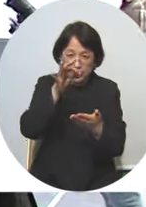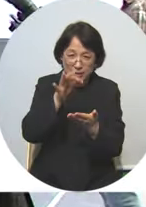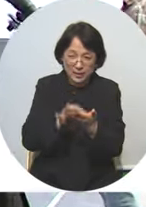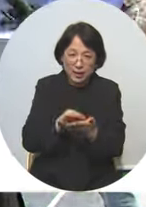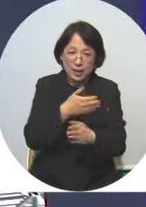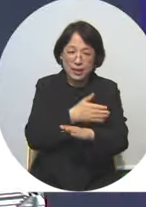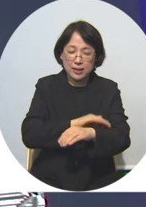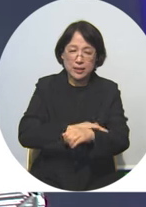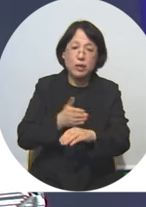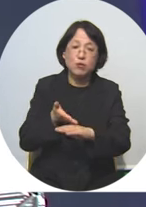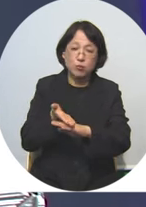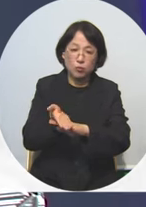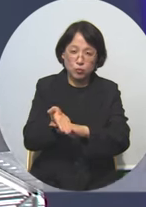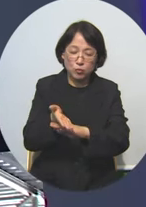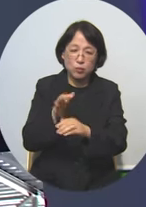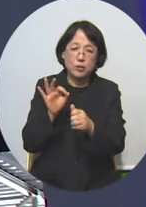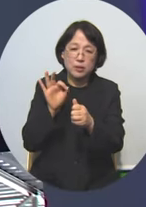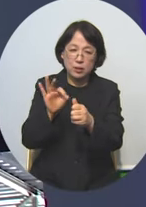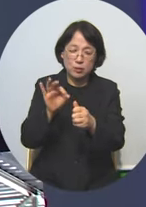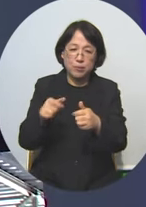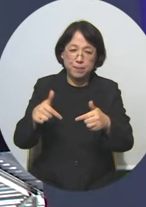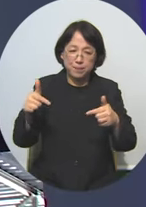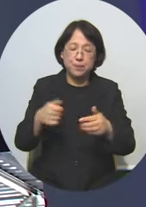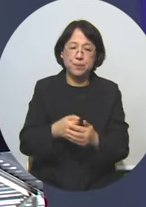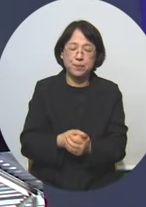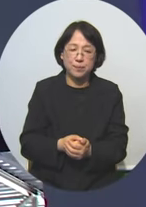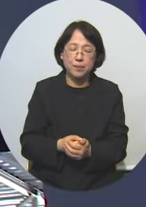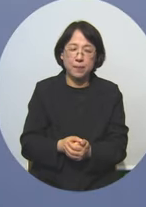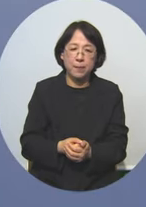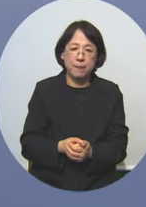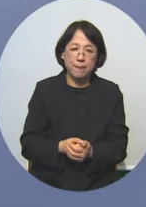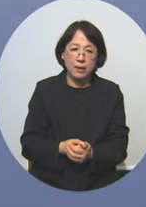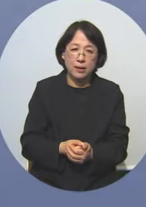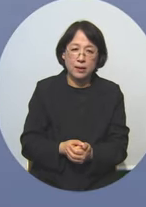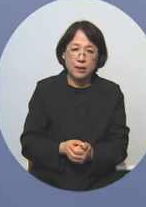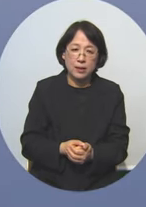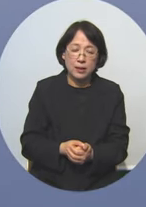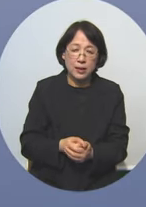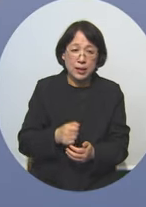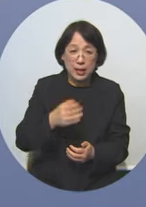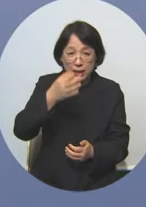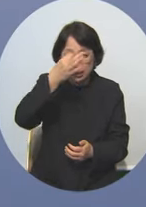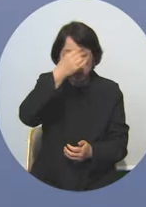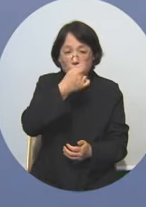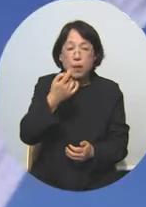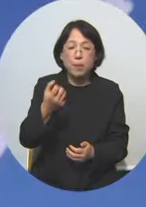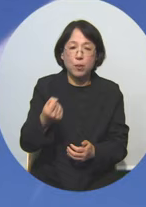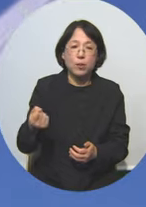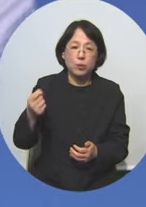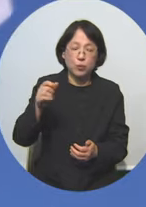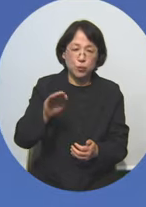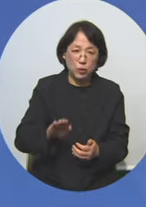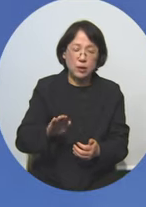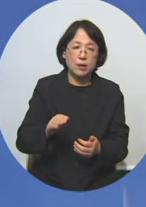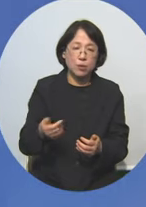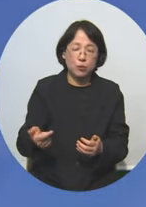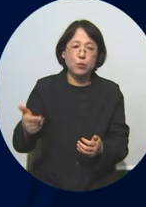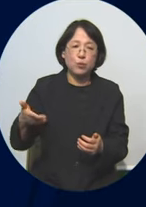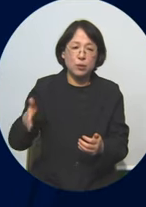금융 지원도 강화하기로 했습니다. 동맹국을 중심으로 차세대 기술 확보를 위한 공동 연구개발도